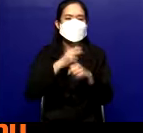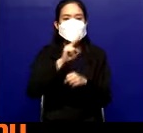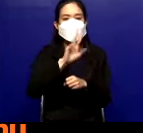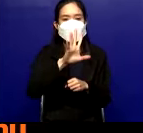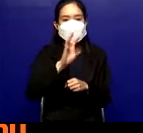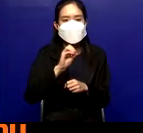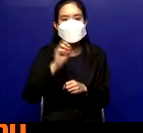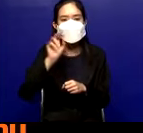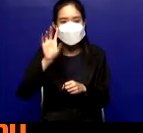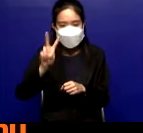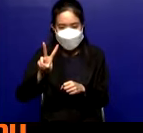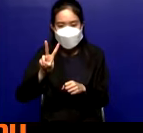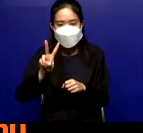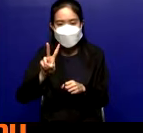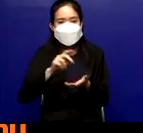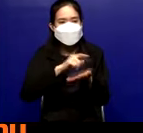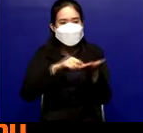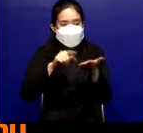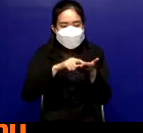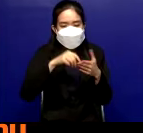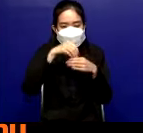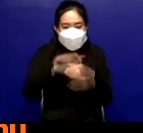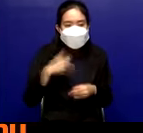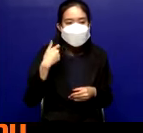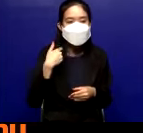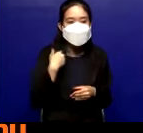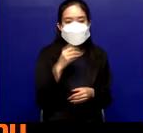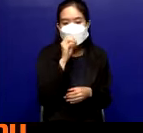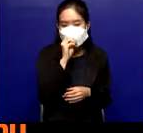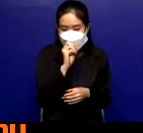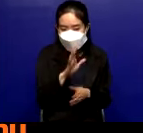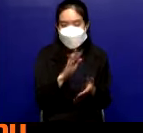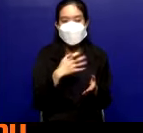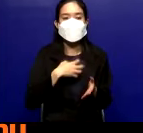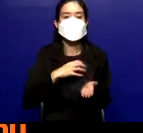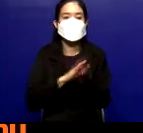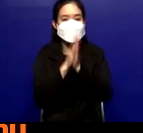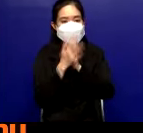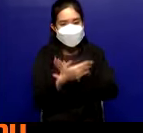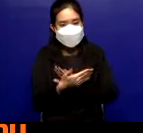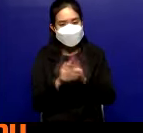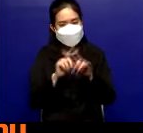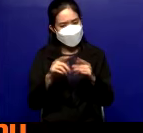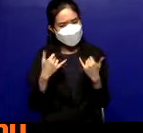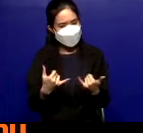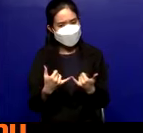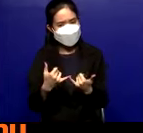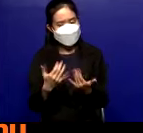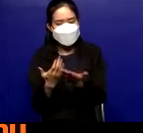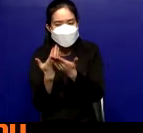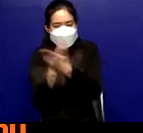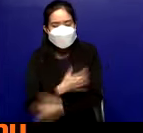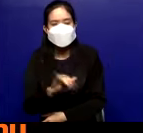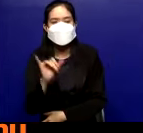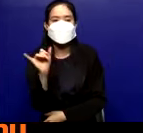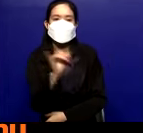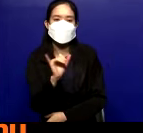นะคะยังมองไม่เห็นมีแววไม่รู้ว่าท่านนายกลืมหรือจงใจที่จะไม่ทำตามกัน